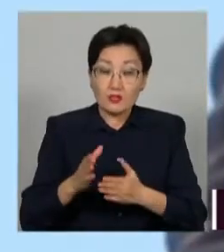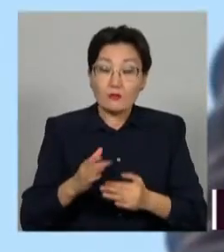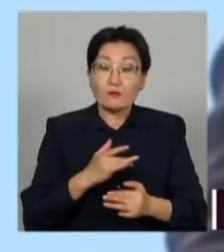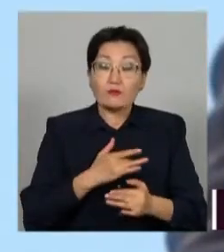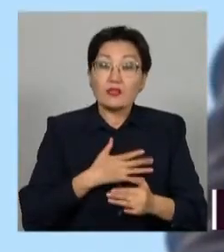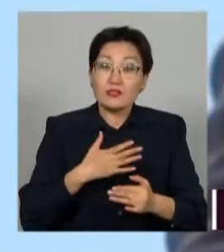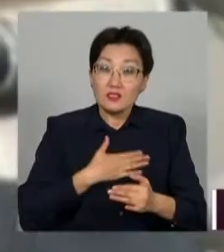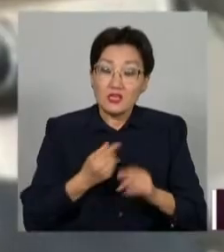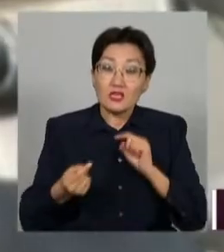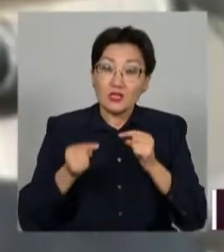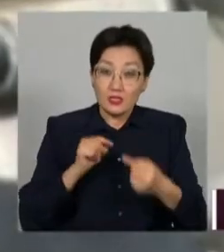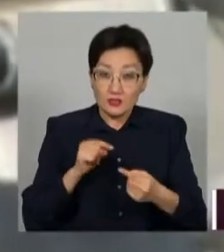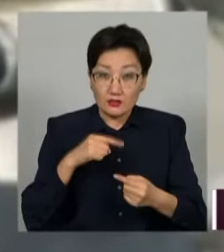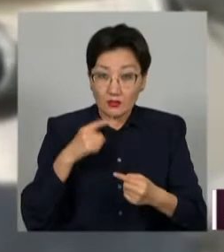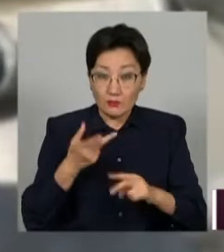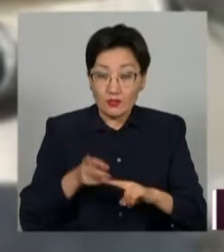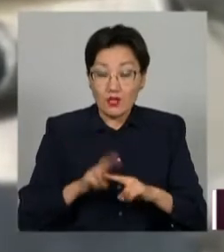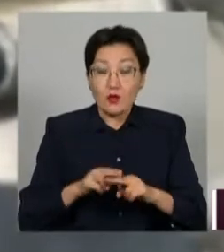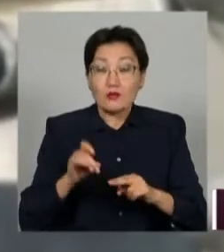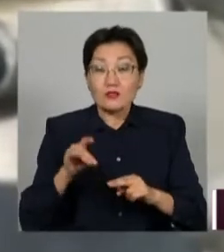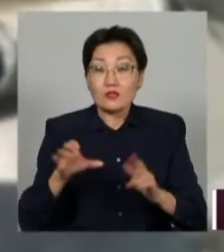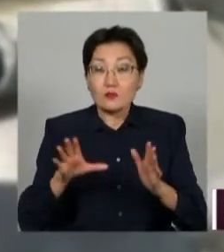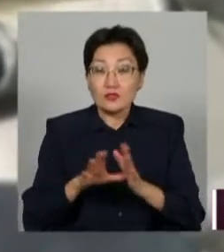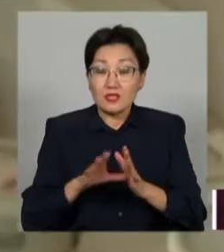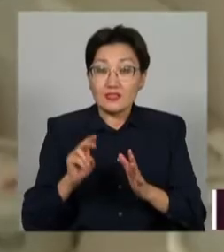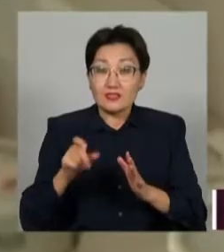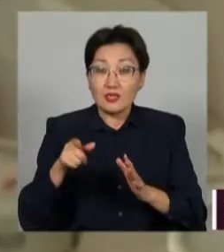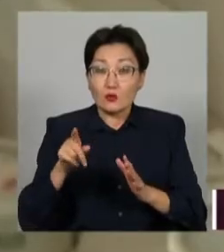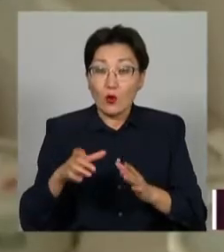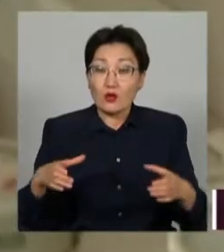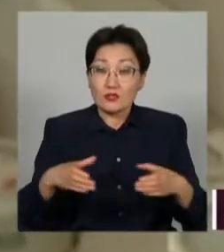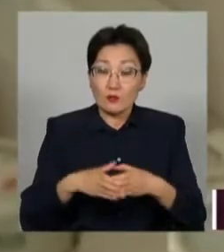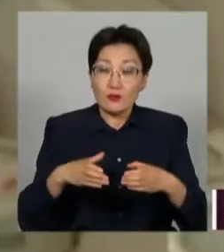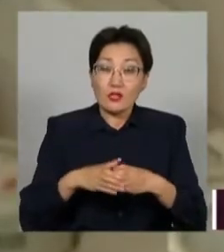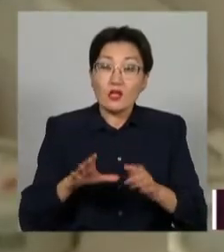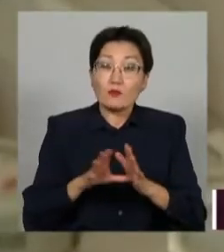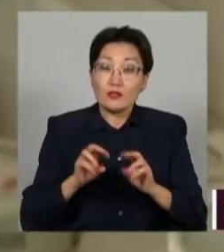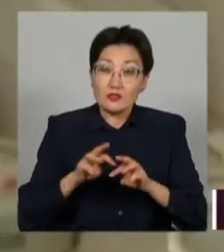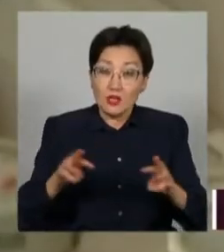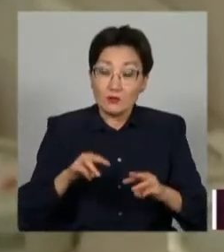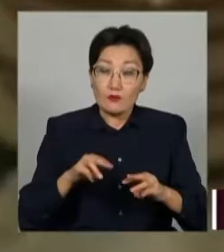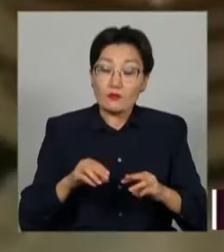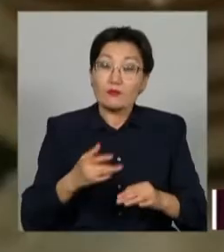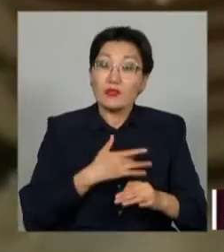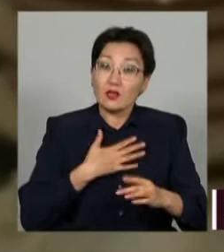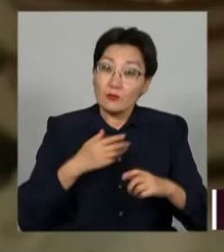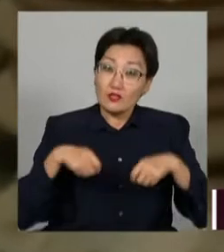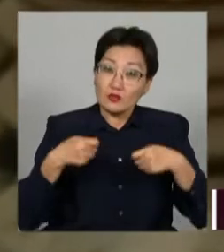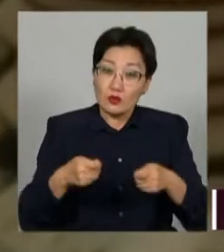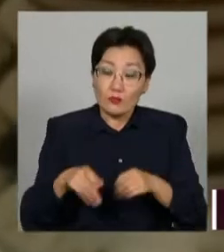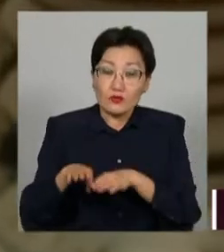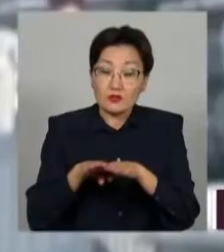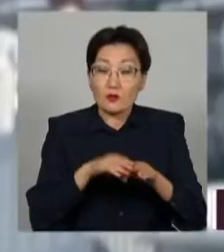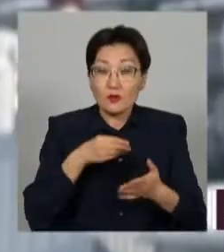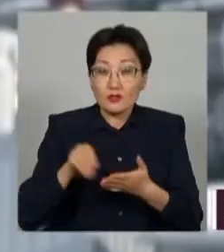олигополияға наразы екенін де айтты. Сондай-ақ Самұрық Энерго мен Кегок компанияларын энергетика министрлігінің қарамағына беруді және бірыңғай